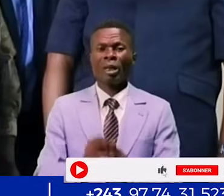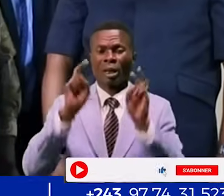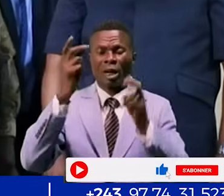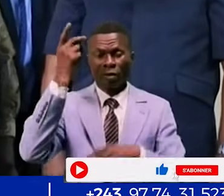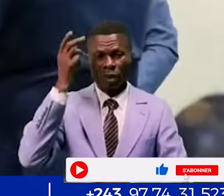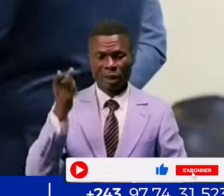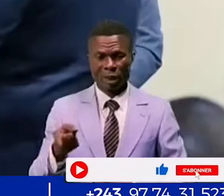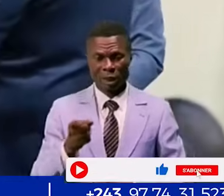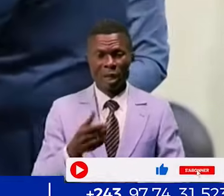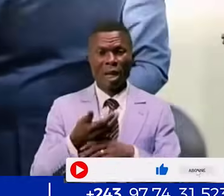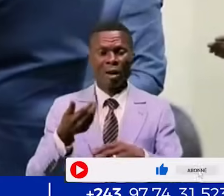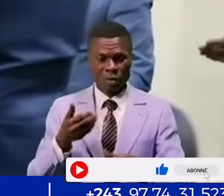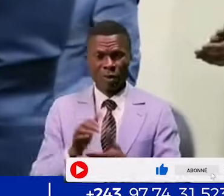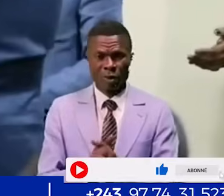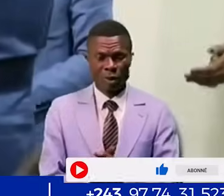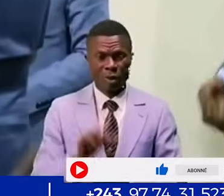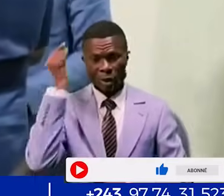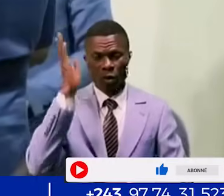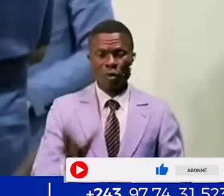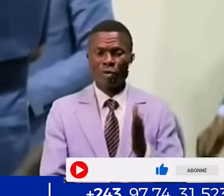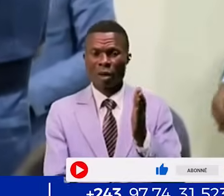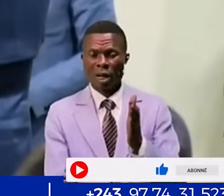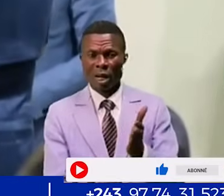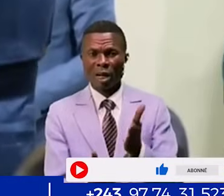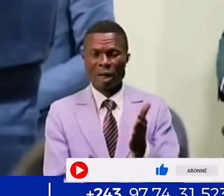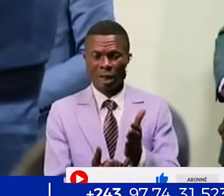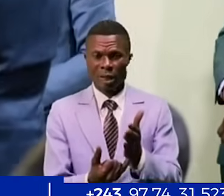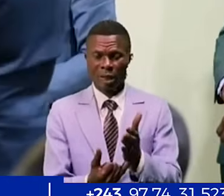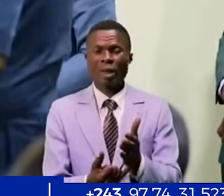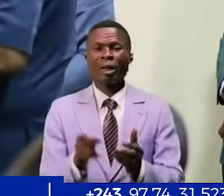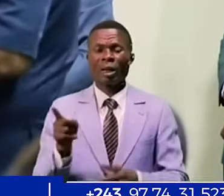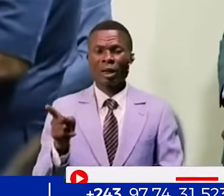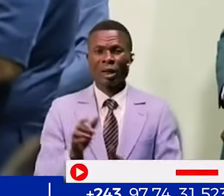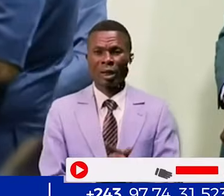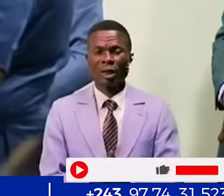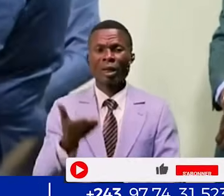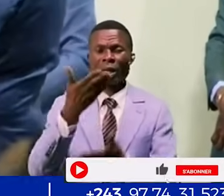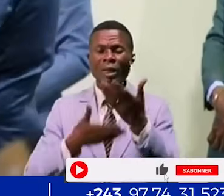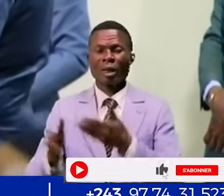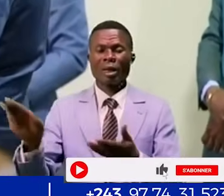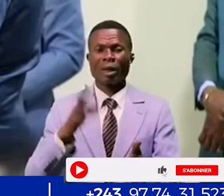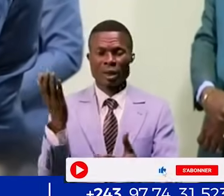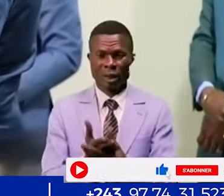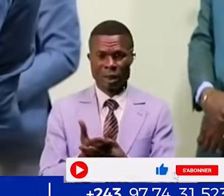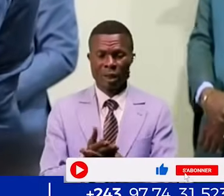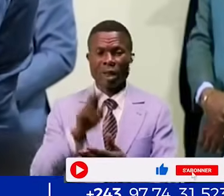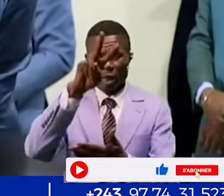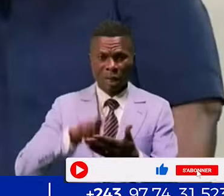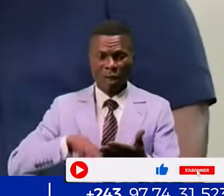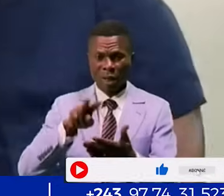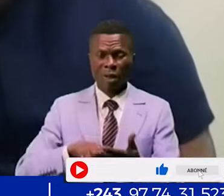congolaise. Auparavant, le gouverneur Haï Charles Mutamuntu avait échangé les signataires des procès-verbaux